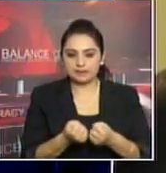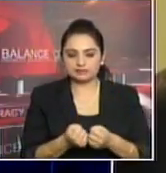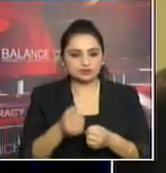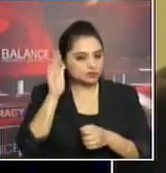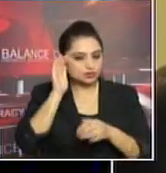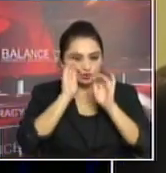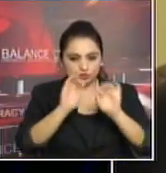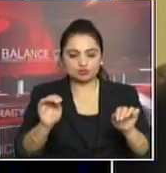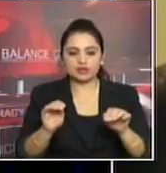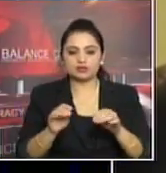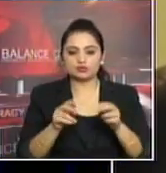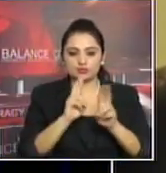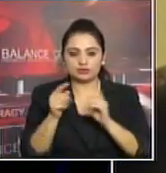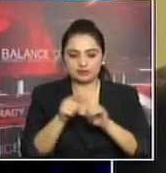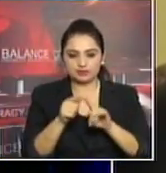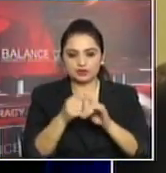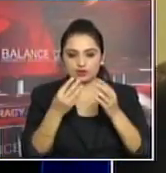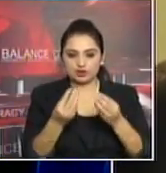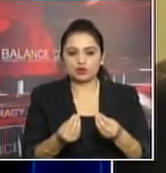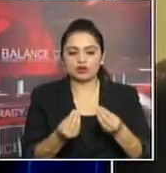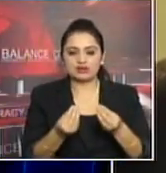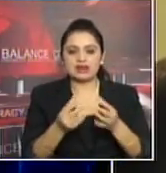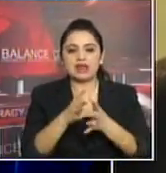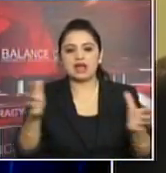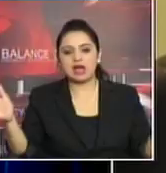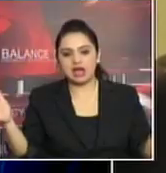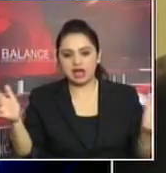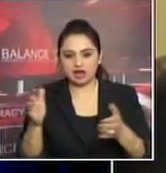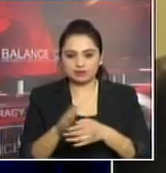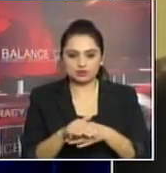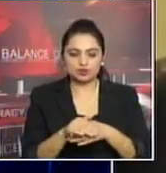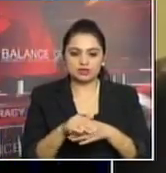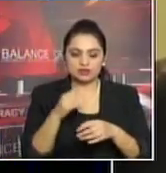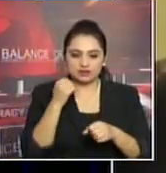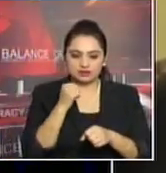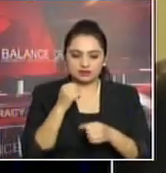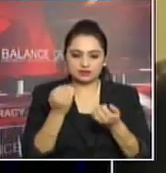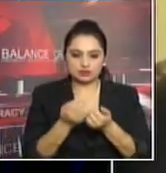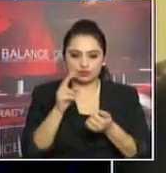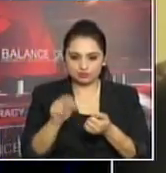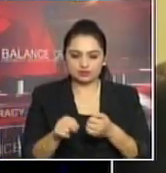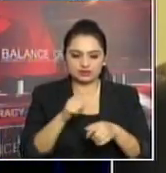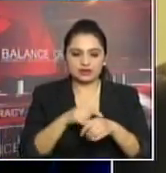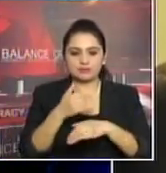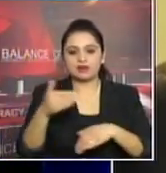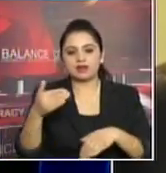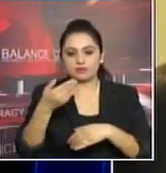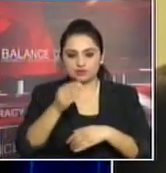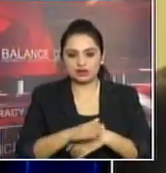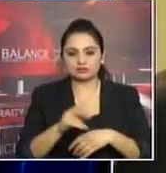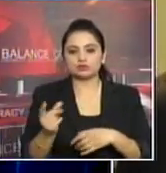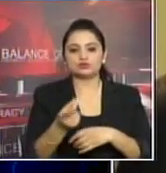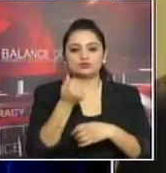सुनवाईको कुराहरू अनि एकदमै त्यो लेन्दी हाम्रो कानुनी चाहिँ अब कार्यान्वयनको पक्षमा पनि एकदमै लामो समयसम्म रहिरहने फास्ट